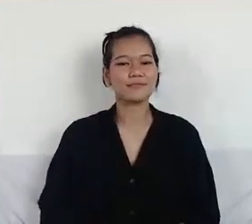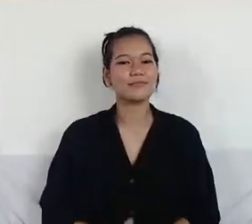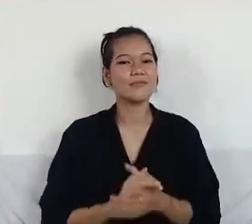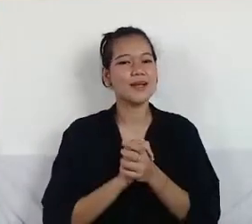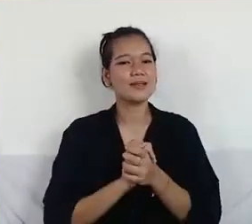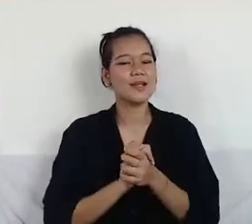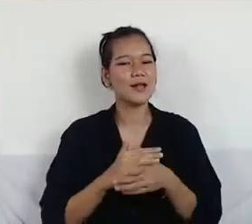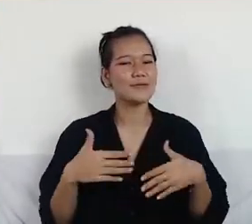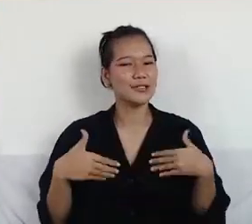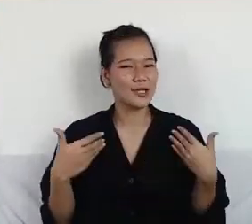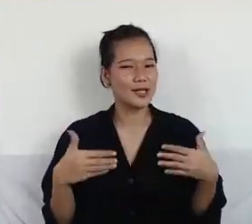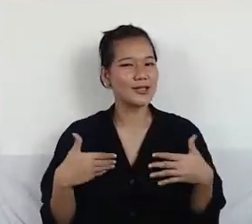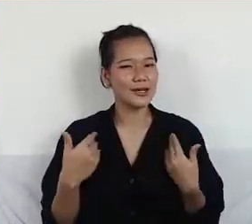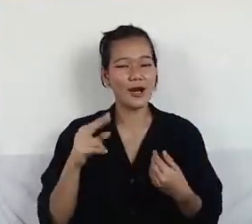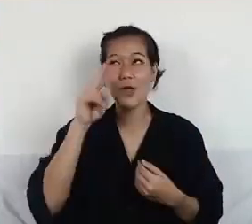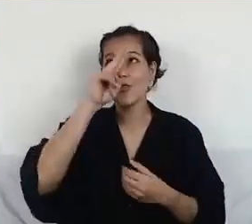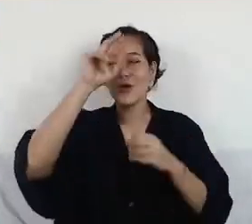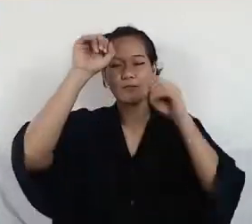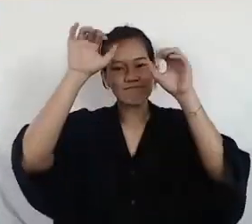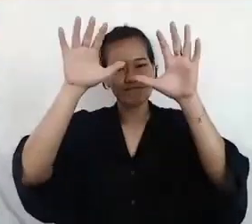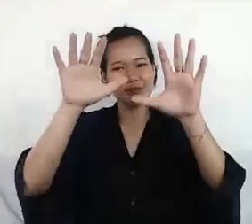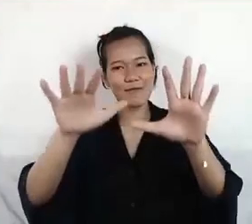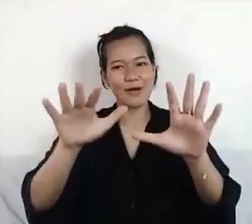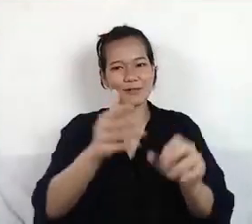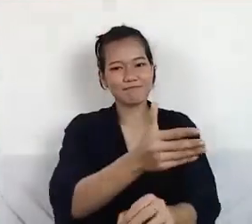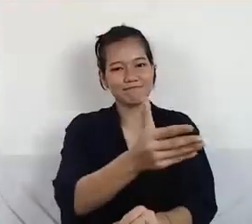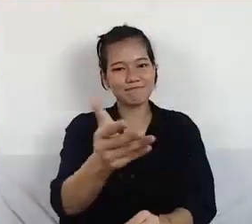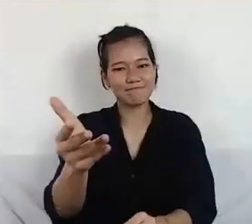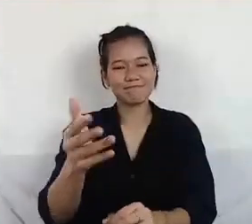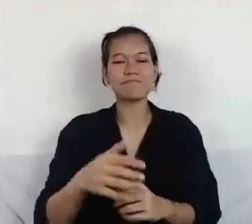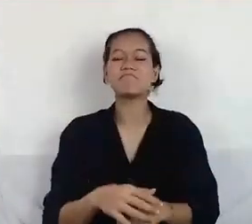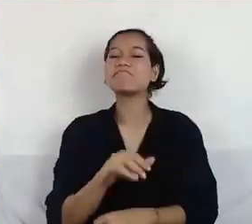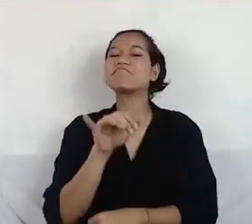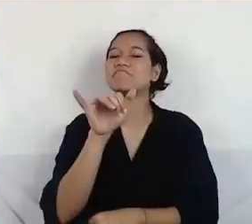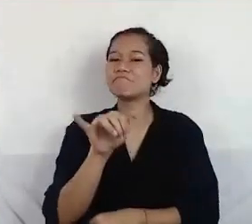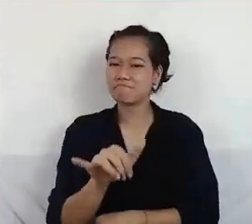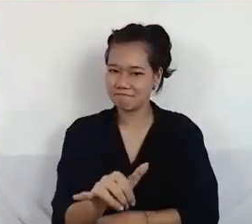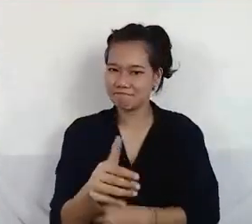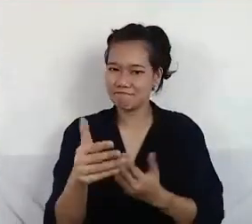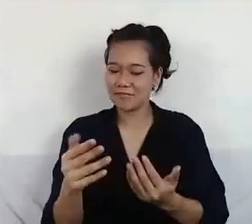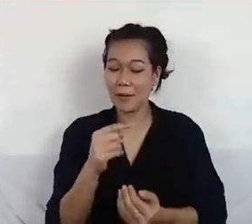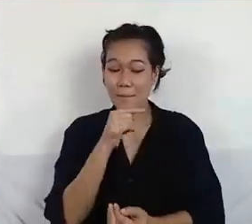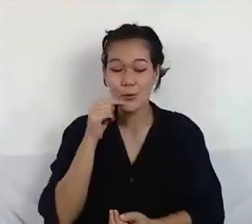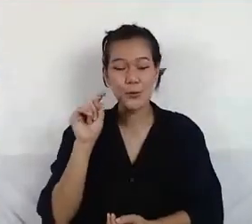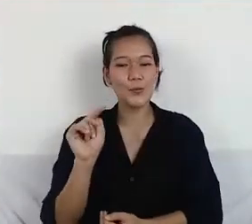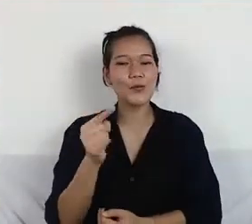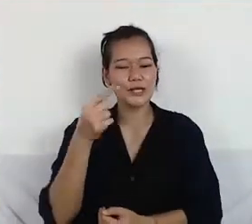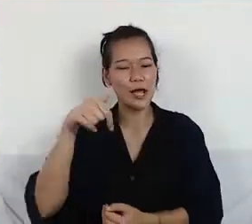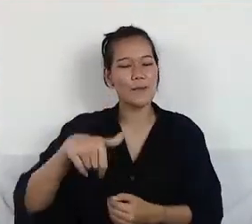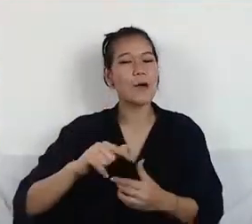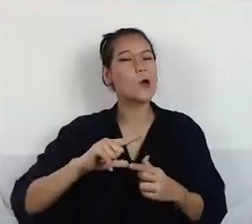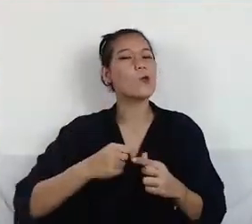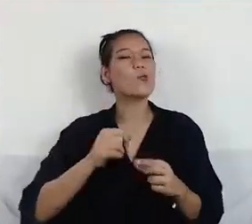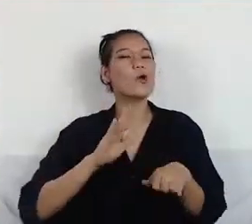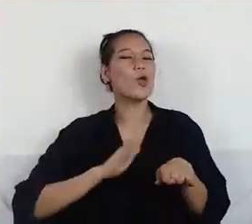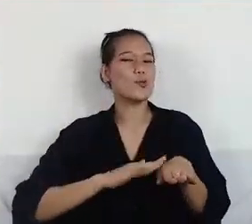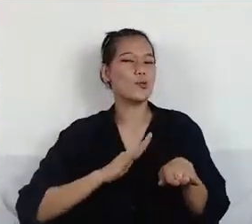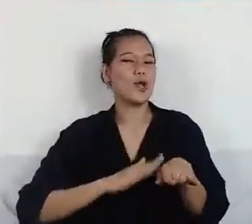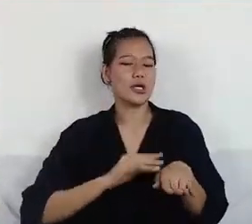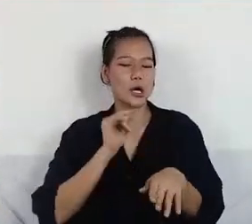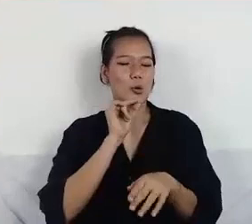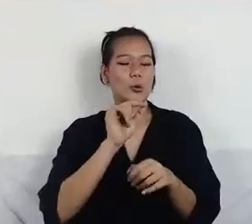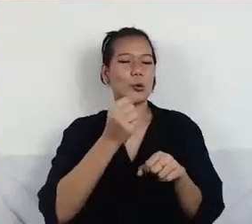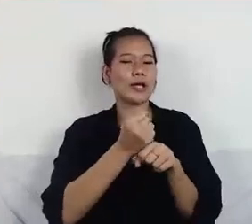Salam sehat penuh rahmat Tuhan sertamu. Iya, memasuki minggu pertama bulan budaya GKI